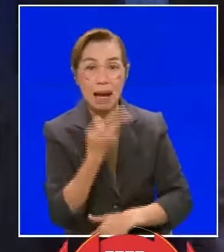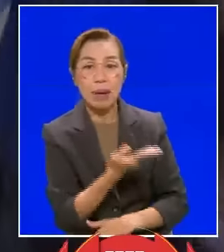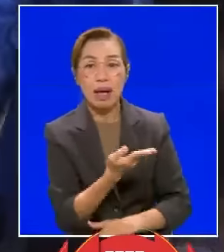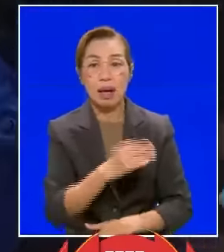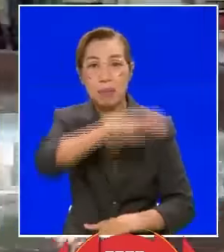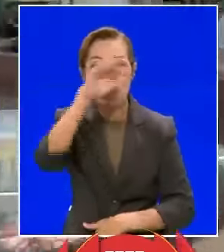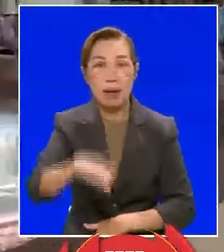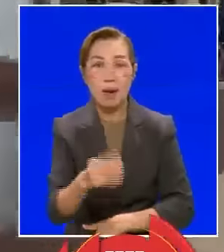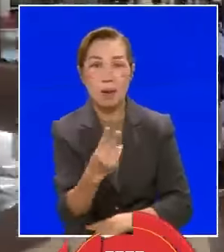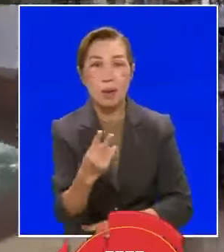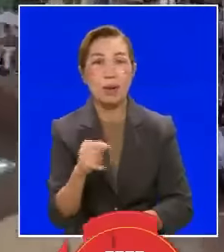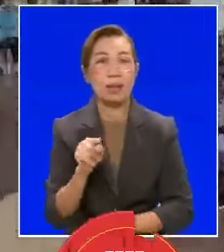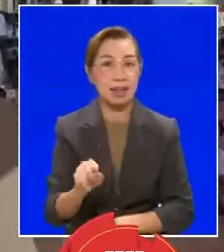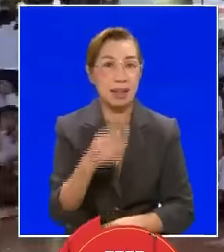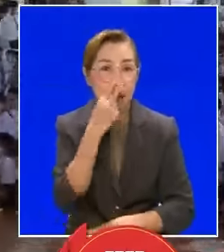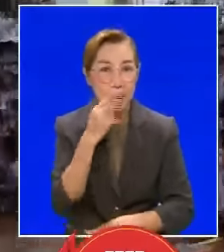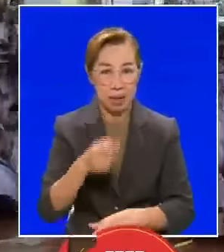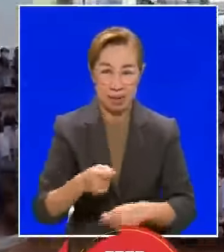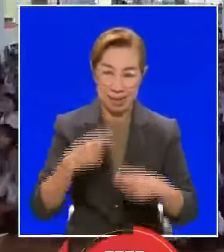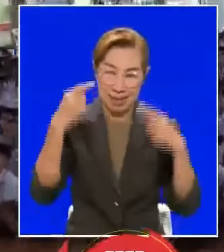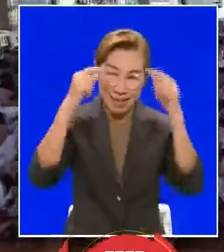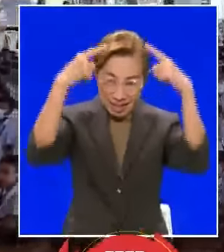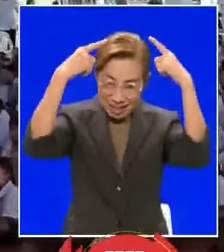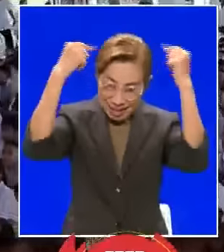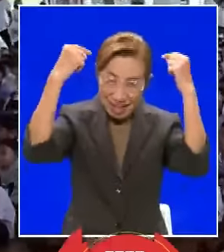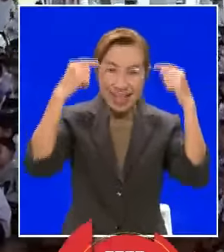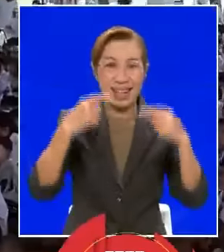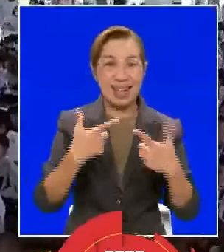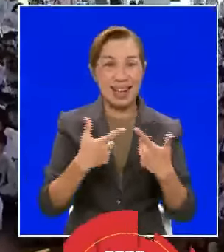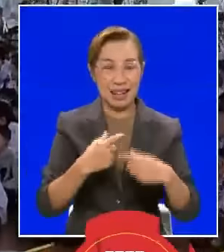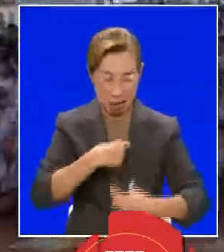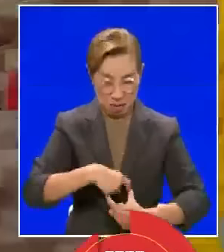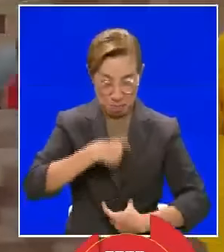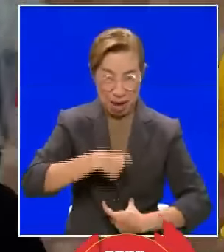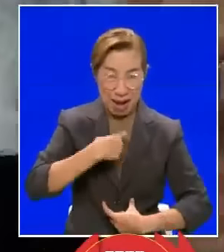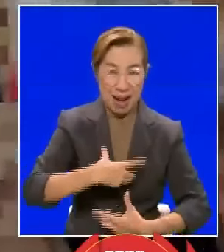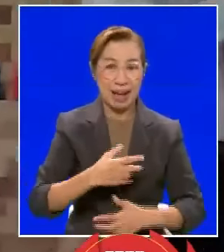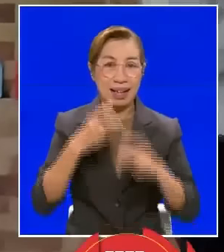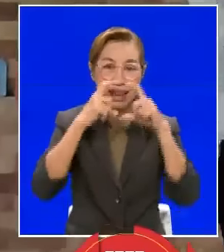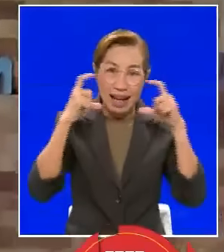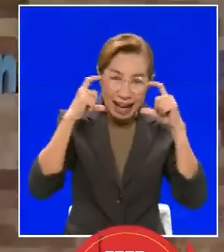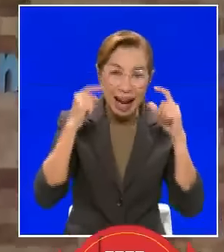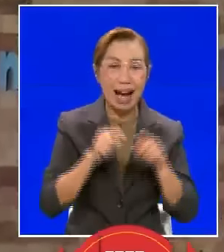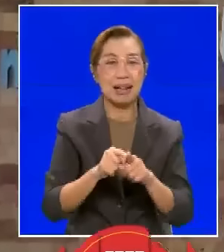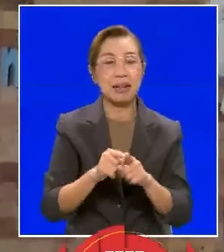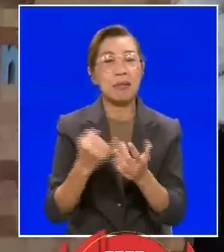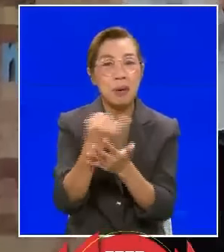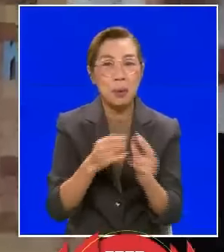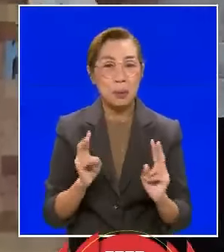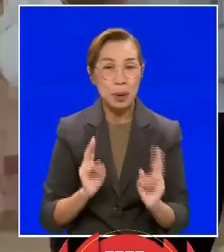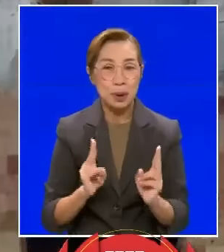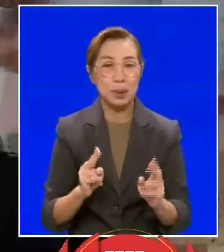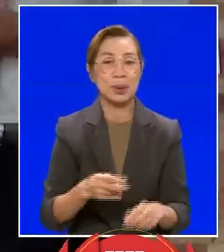2คนนี่ตรงไหนไม่บูบูก่อนนะทั้งปลายห้อยคอทั้งหน้ากากก็สนุกสนานนะร ับ